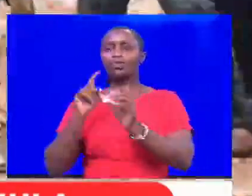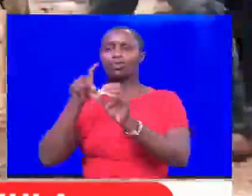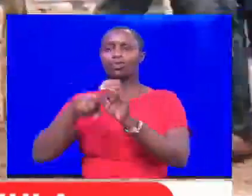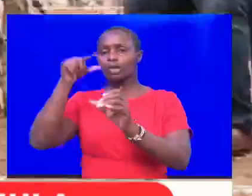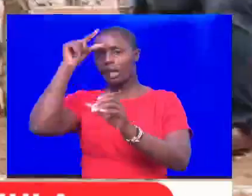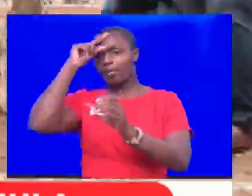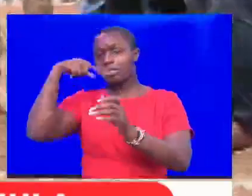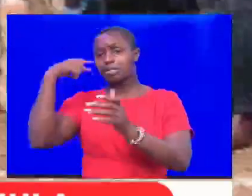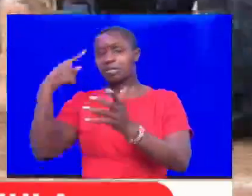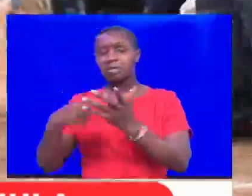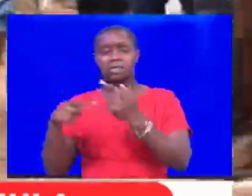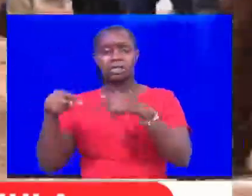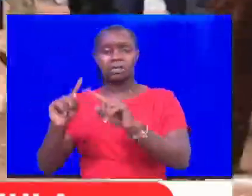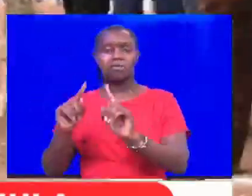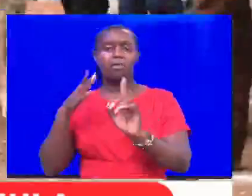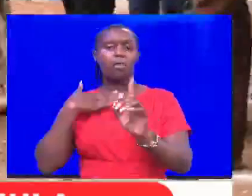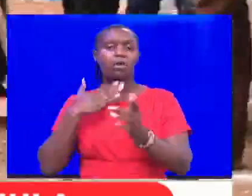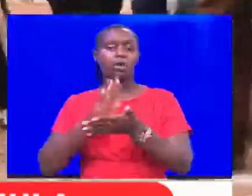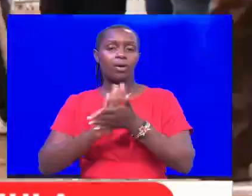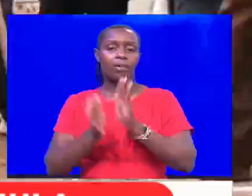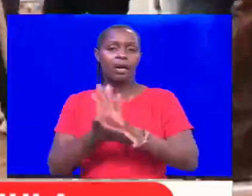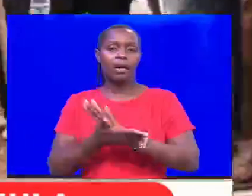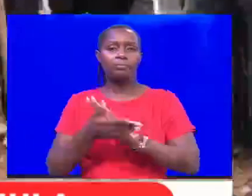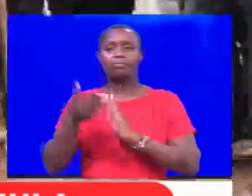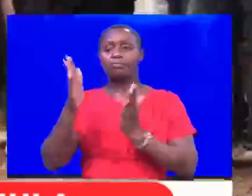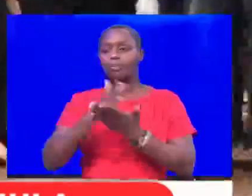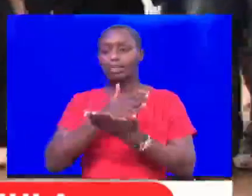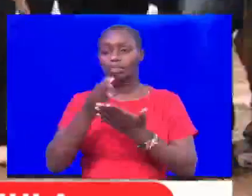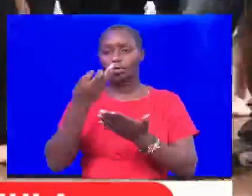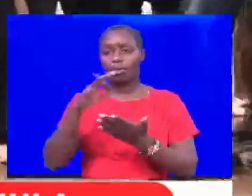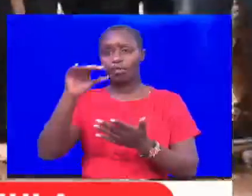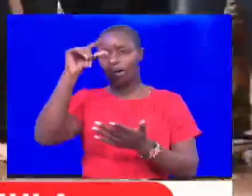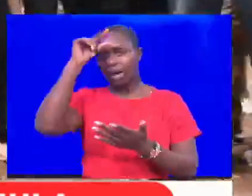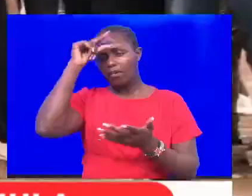hana haja ya kuwa serikalini ya Kenya Kwanza.